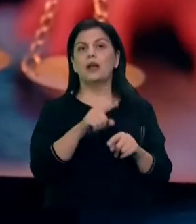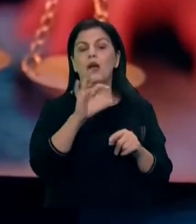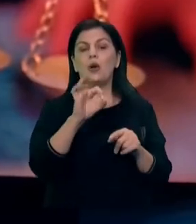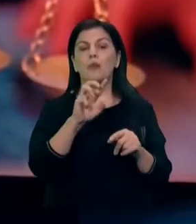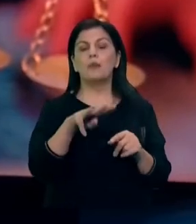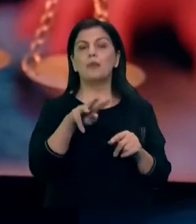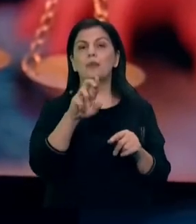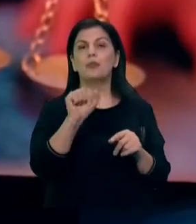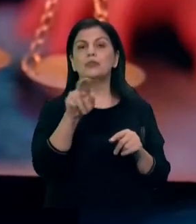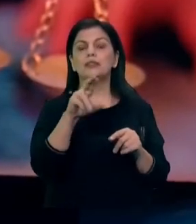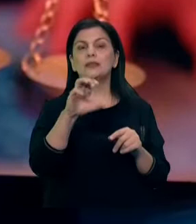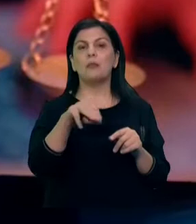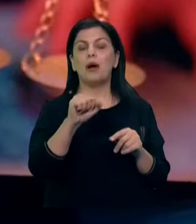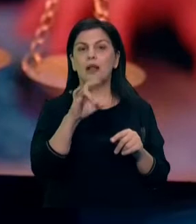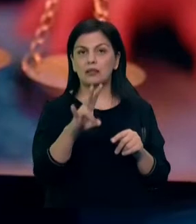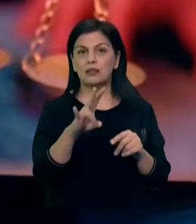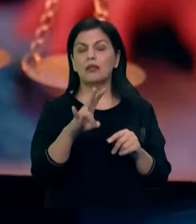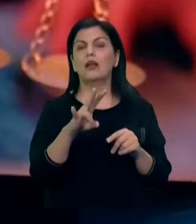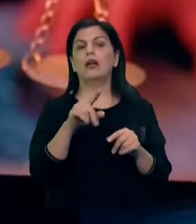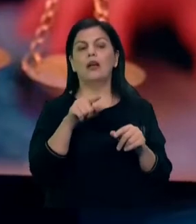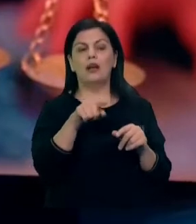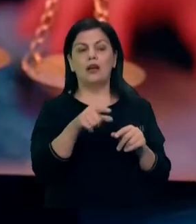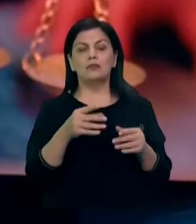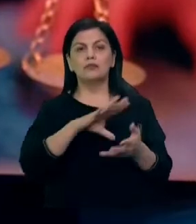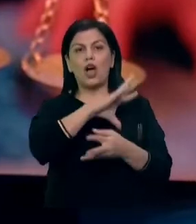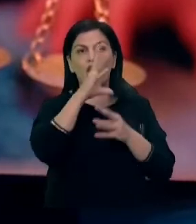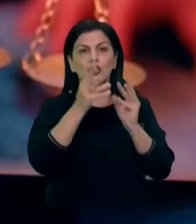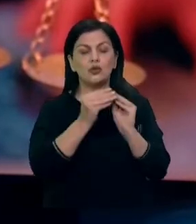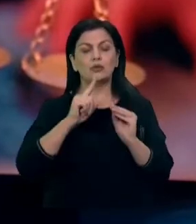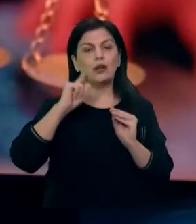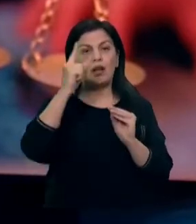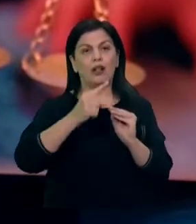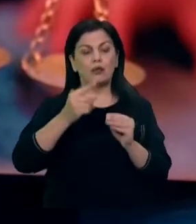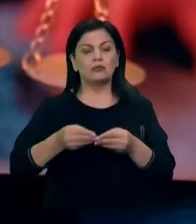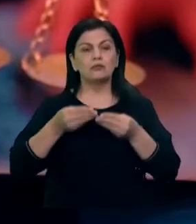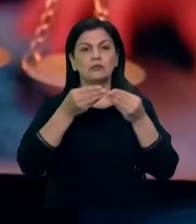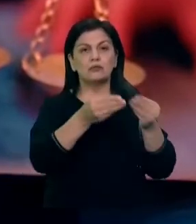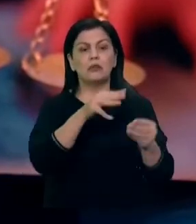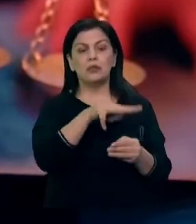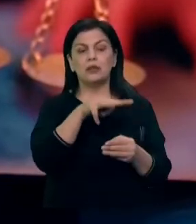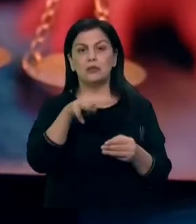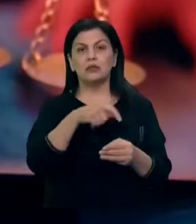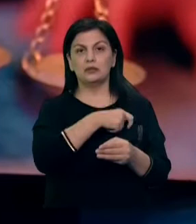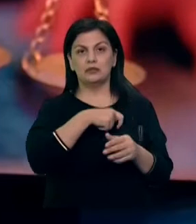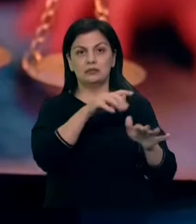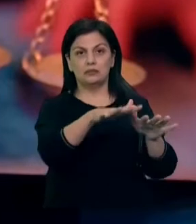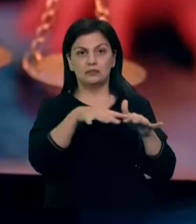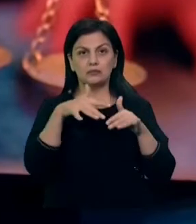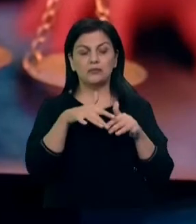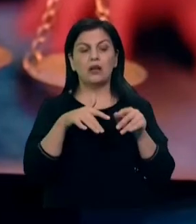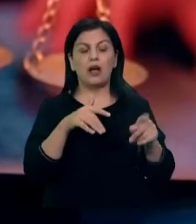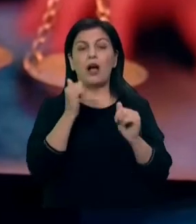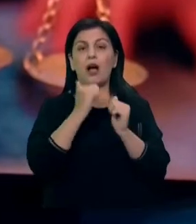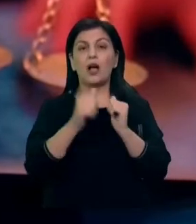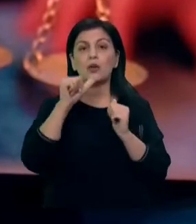Əliyeva Milli Məclisin bugünkü iclasında təqdim etdiyi illik hesabatında verib. Rəqəmlərin hər ötən il artmasının heç də